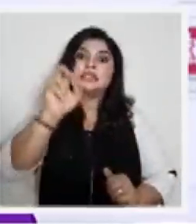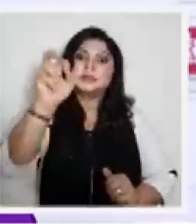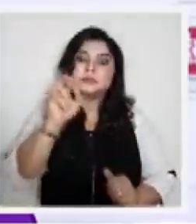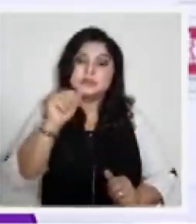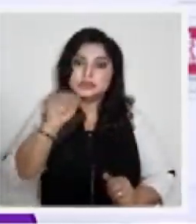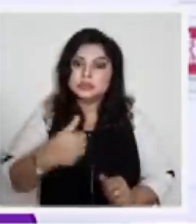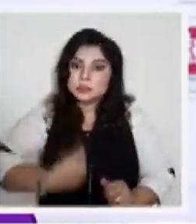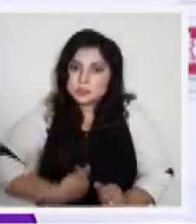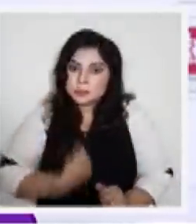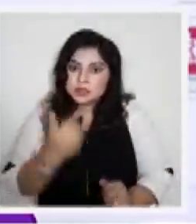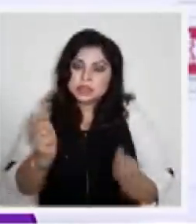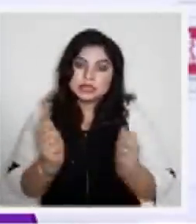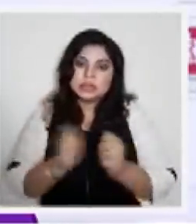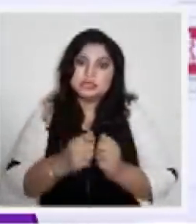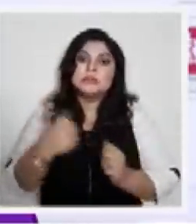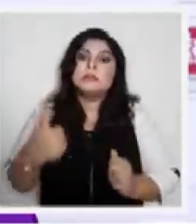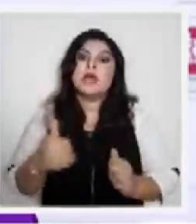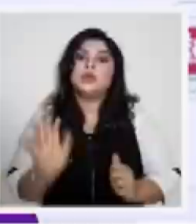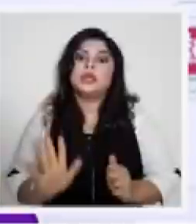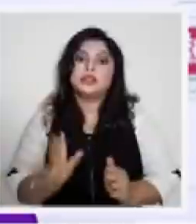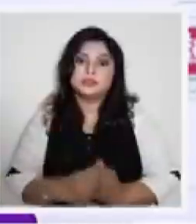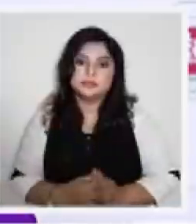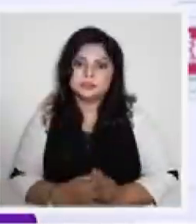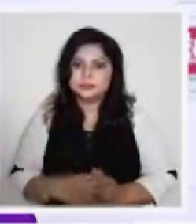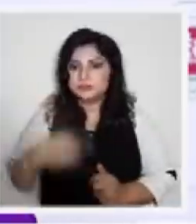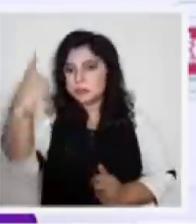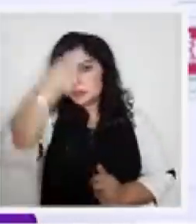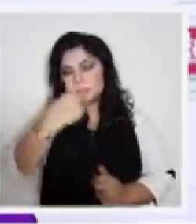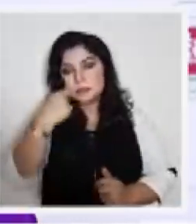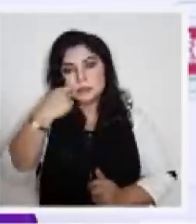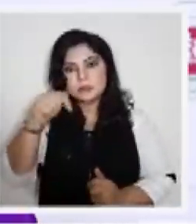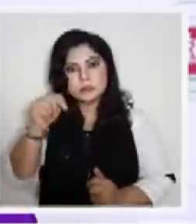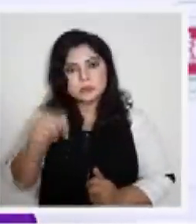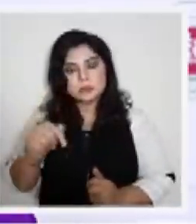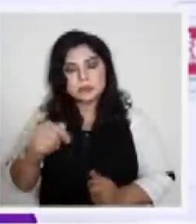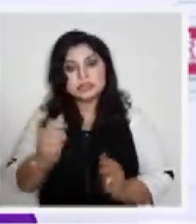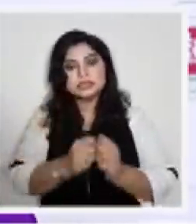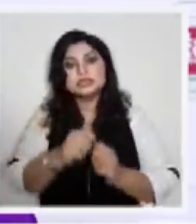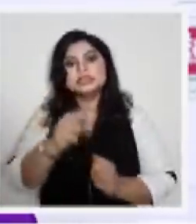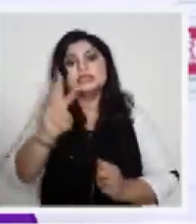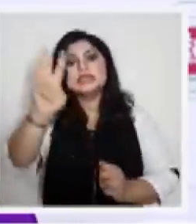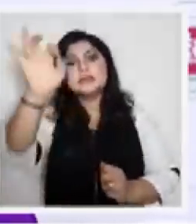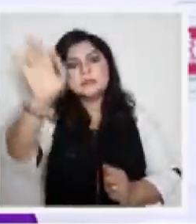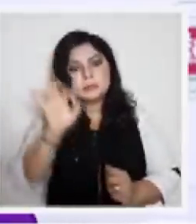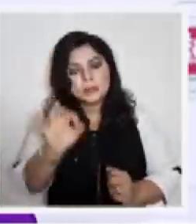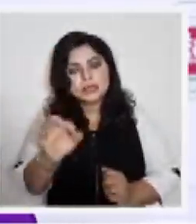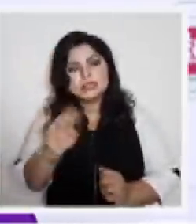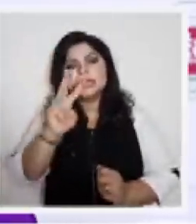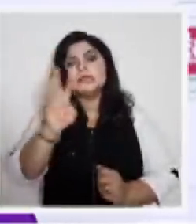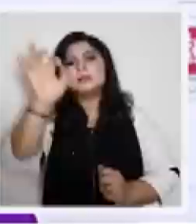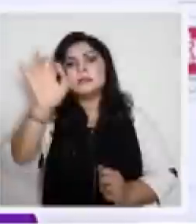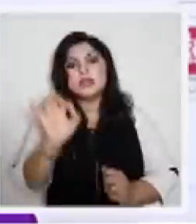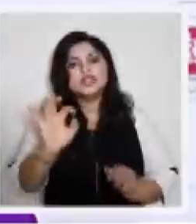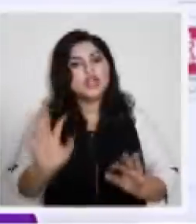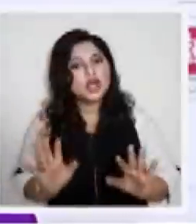মানুষই সুস্থ হয়ে যায় এবং 80%-এর বেশি মানুষের লক্ষণ উপসর্গ খুব মৃদু থাকে, কিছু মানুষের